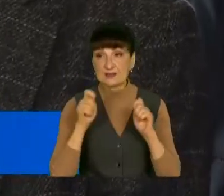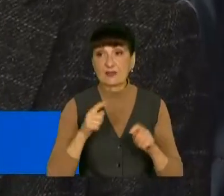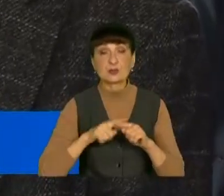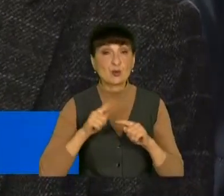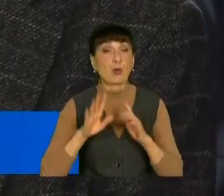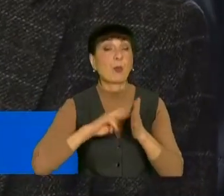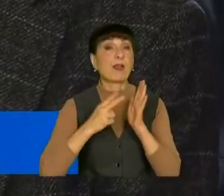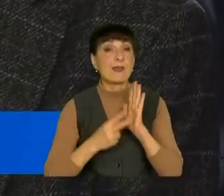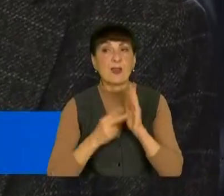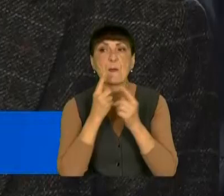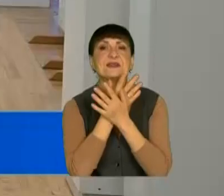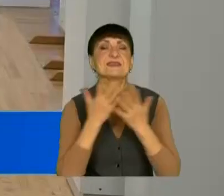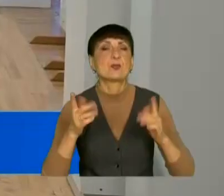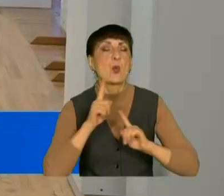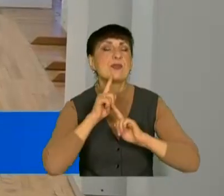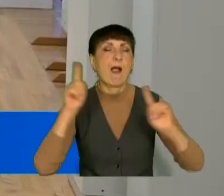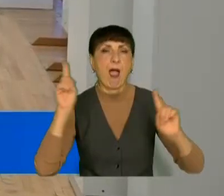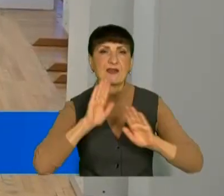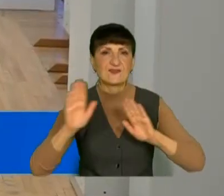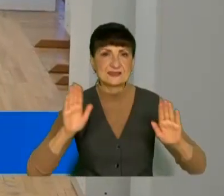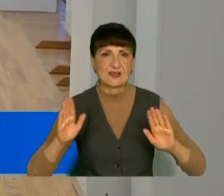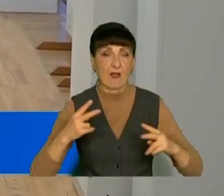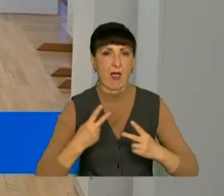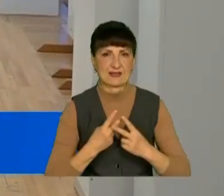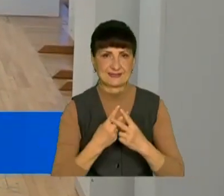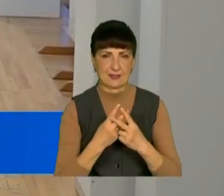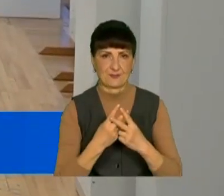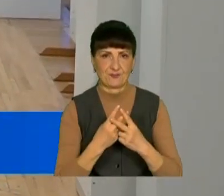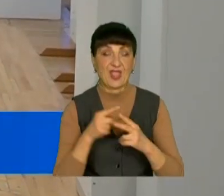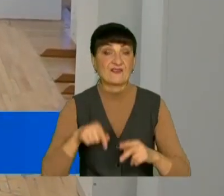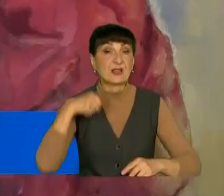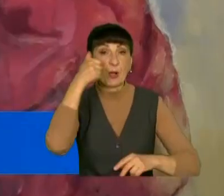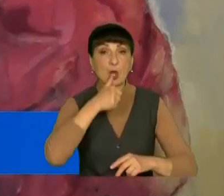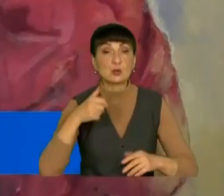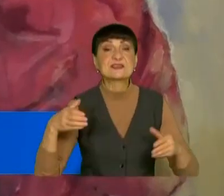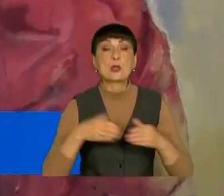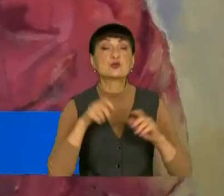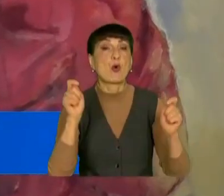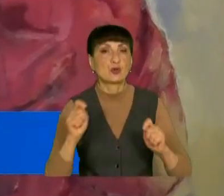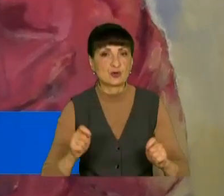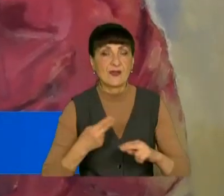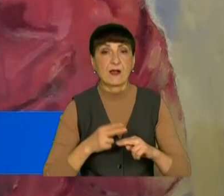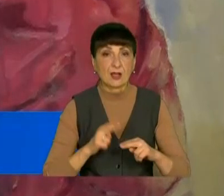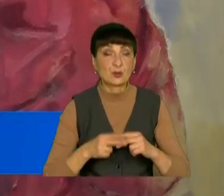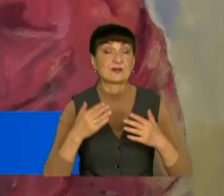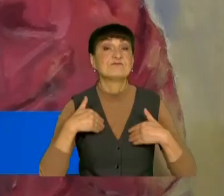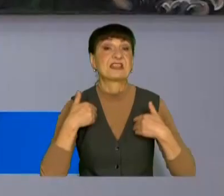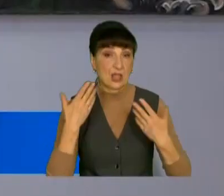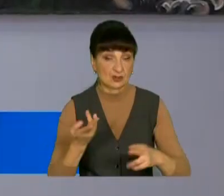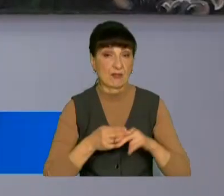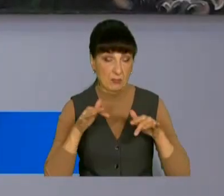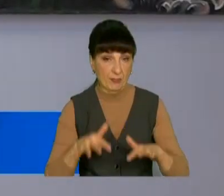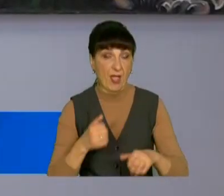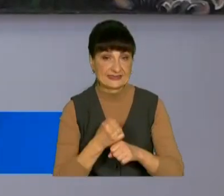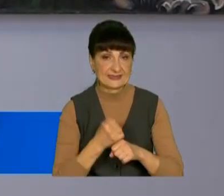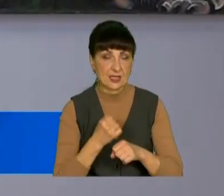времени планируют представить уникальную экспозицию и в Астане. К слову, в этом году Союз художников, который и инициировал данное